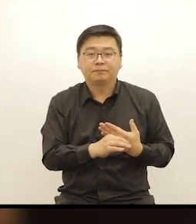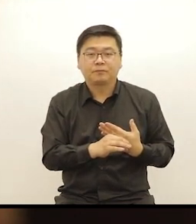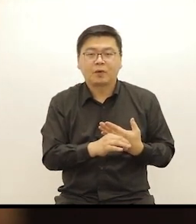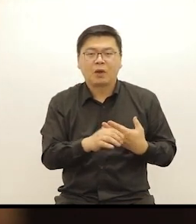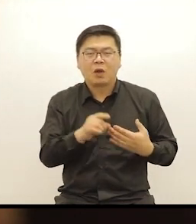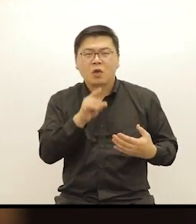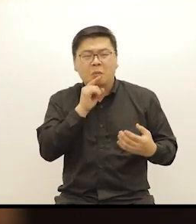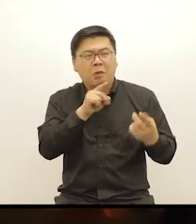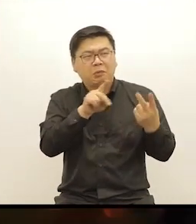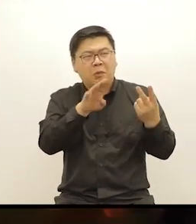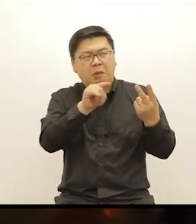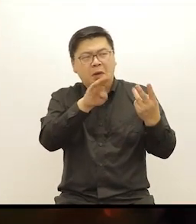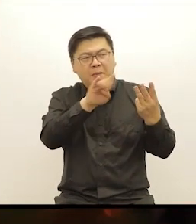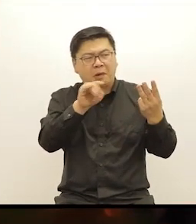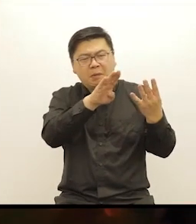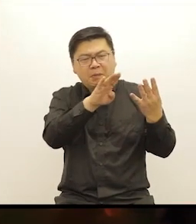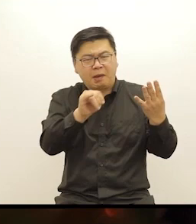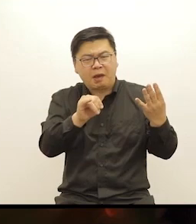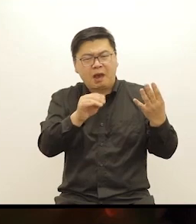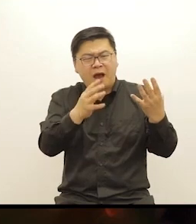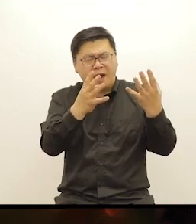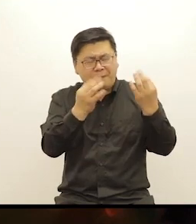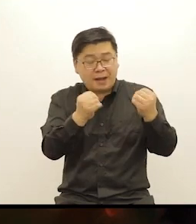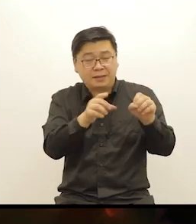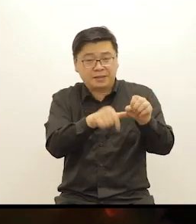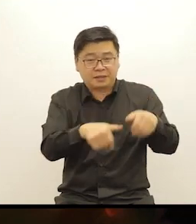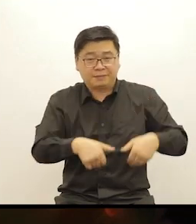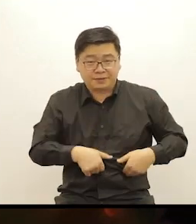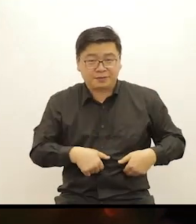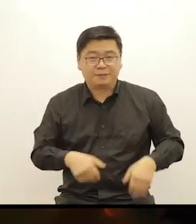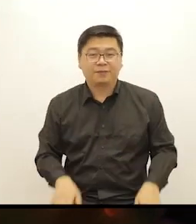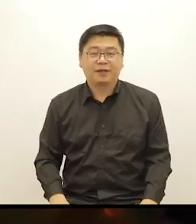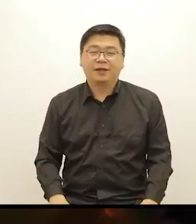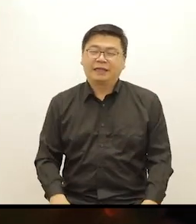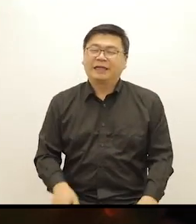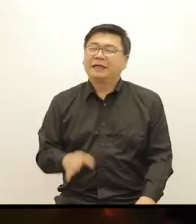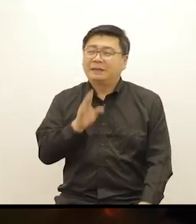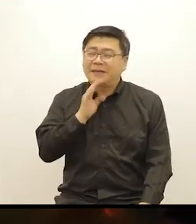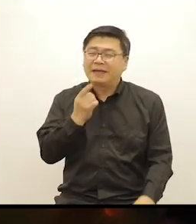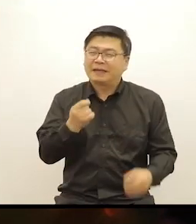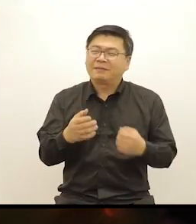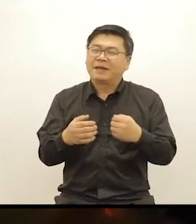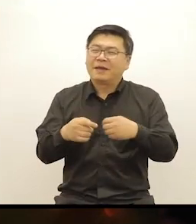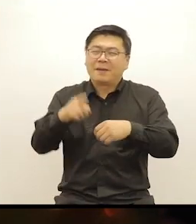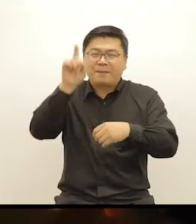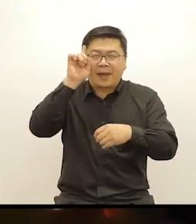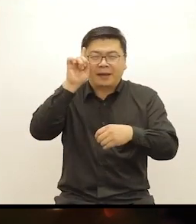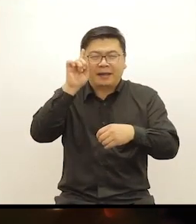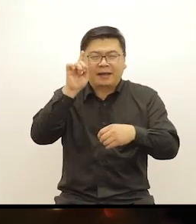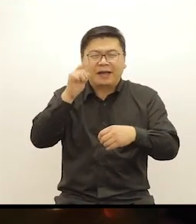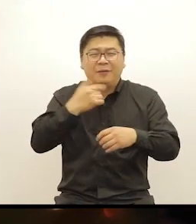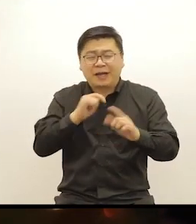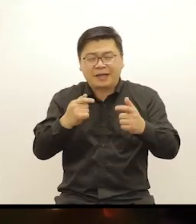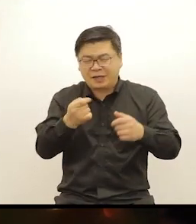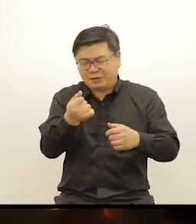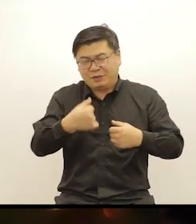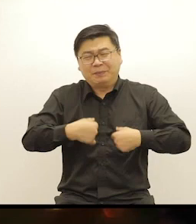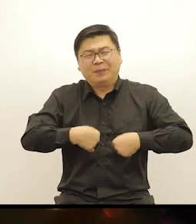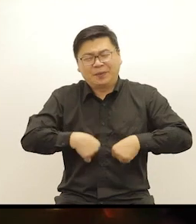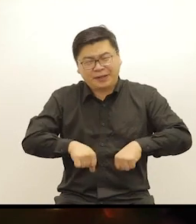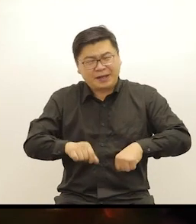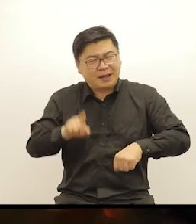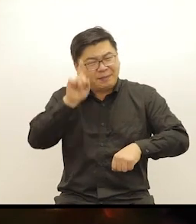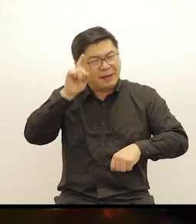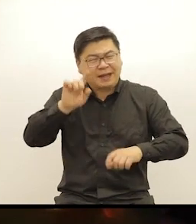상당히 정말 몇 배의 노력이 그렇죠. 필요하겠죠. 약간 마음을 살짝 접는 것도 어떻게 보면은 음악의 완성을 위해서